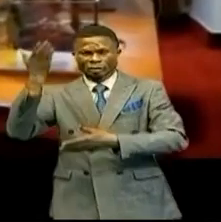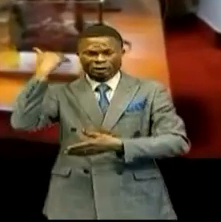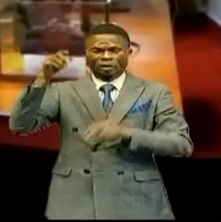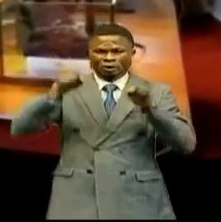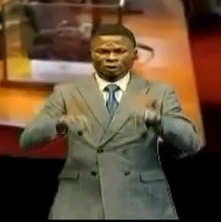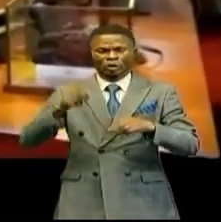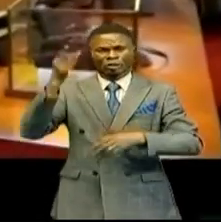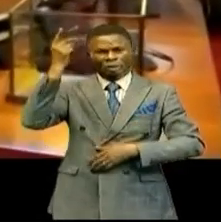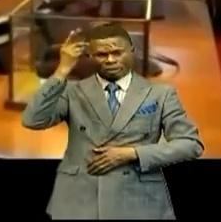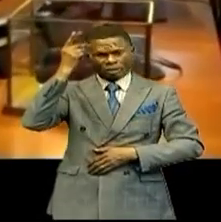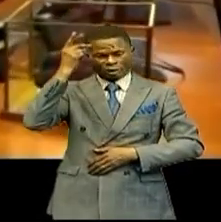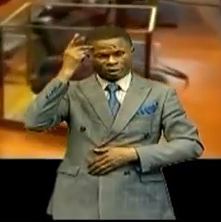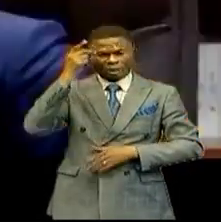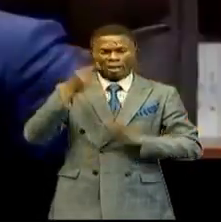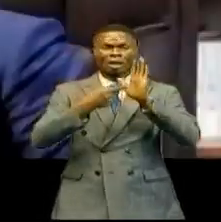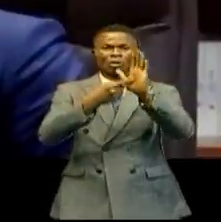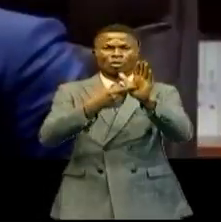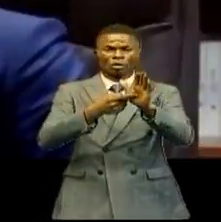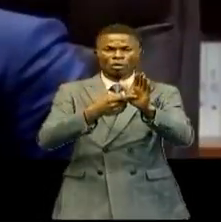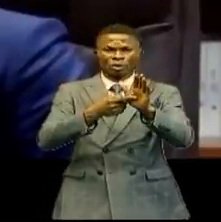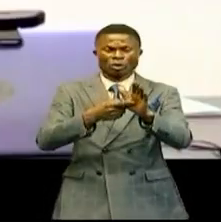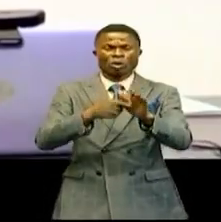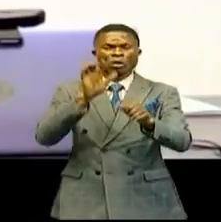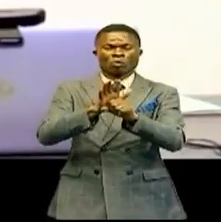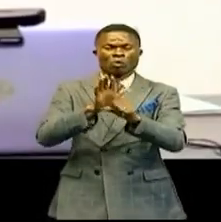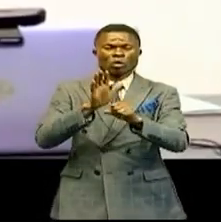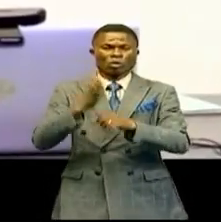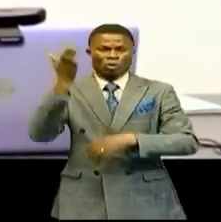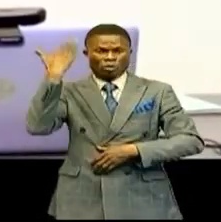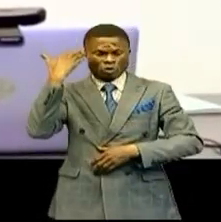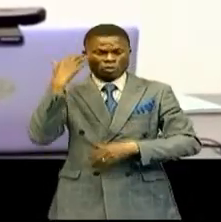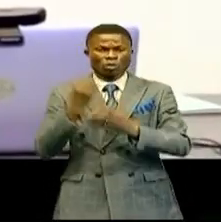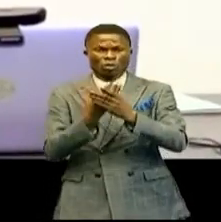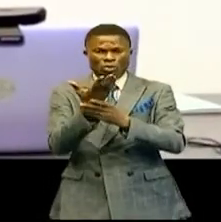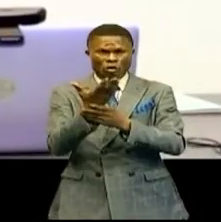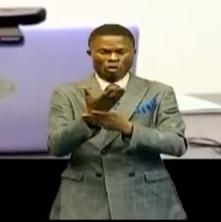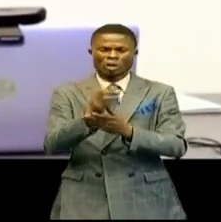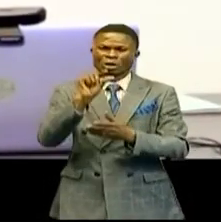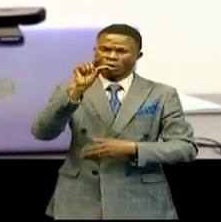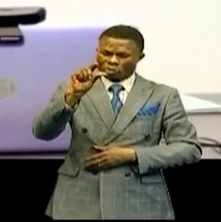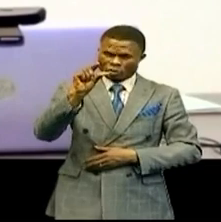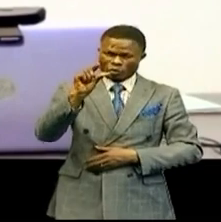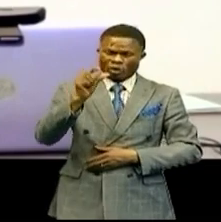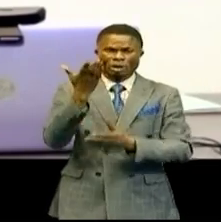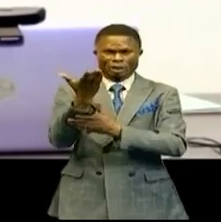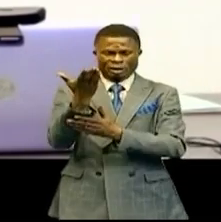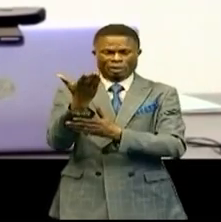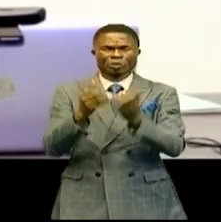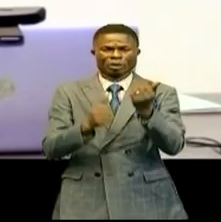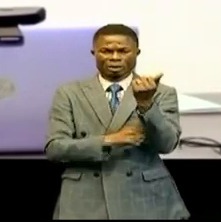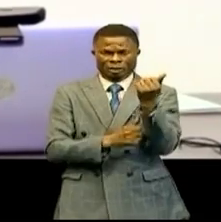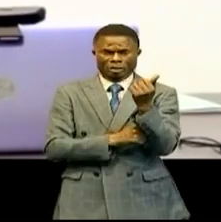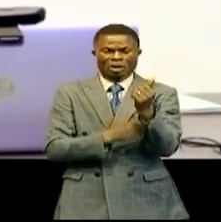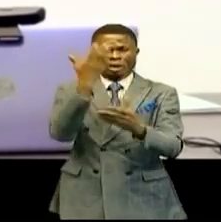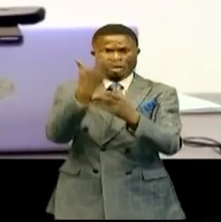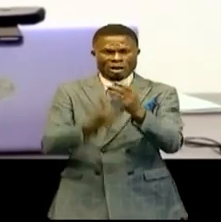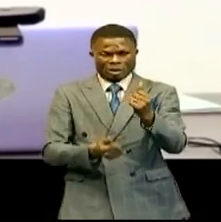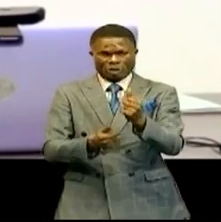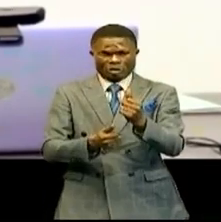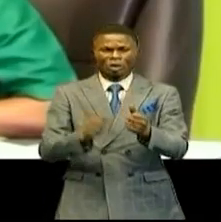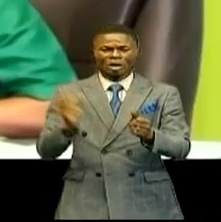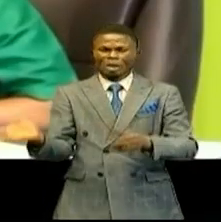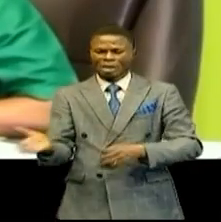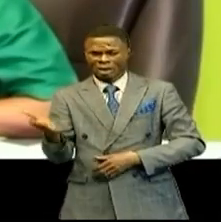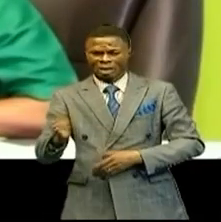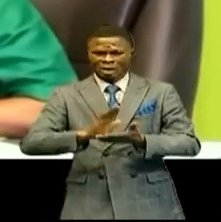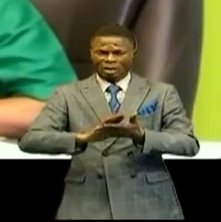Kinshasa est justifié par la quantité d'eau produite qui est inférieure à la demande. L'absence de l'assainissement,